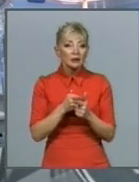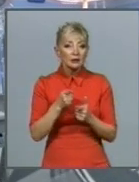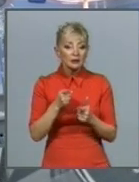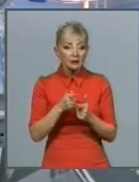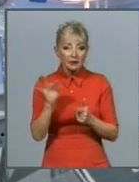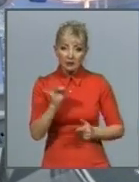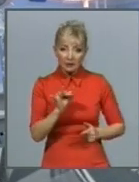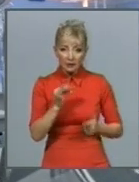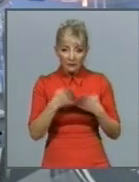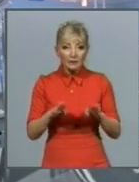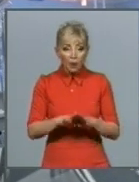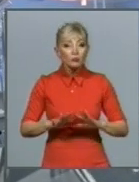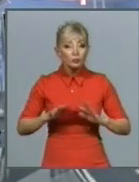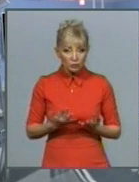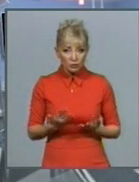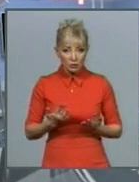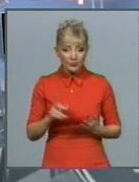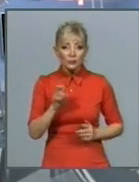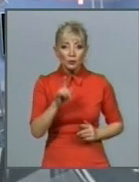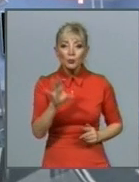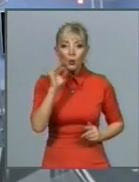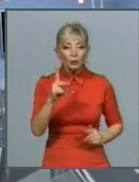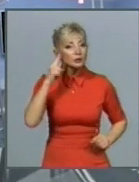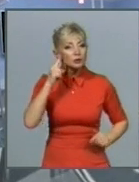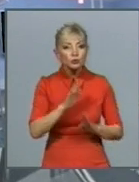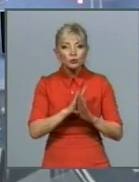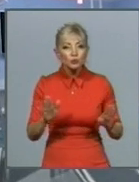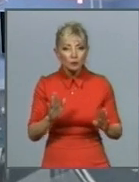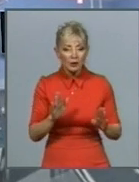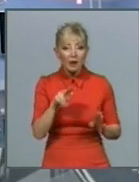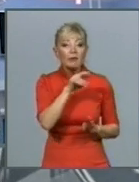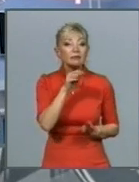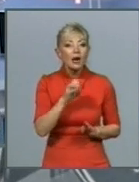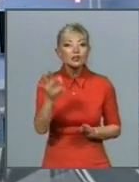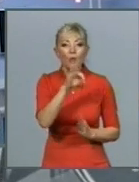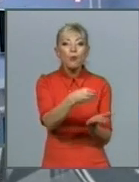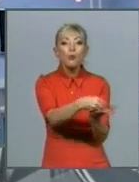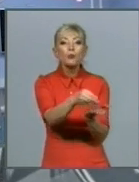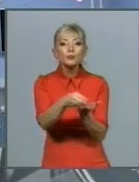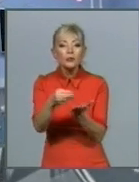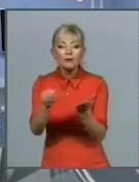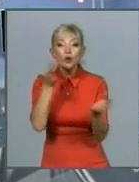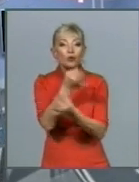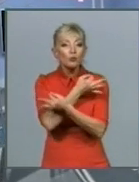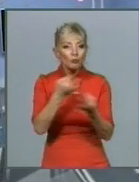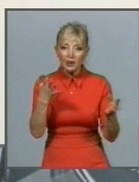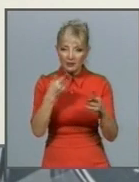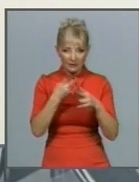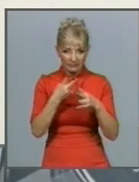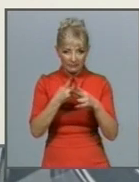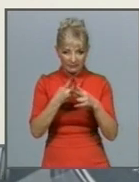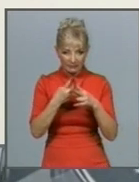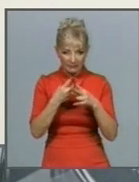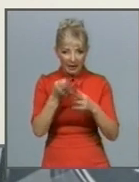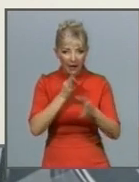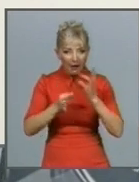і в такому випадку, щоб він не думав взагалі навіть про купівлю будь-яких лікарських засобів.